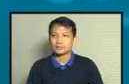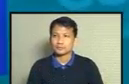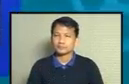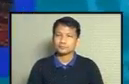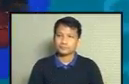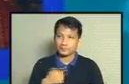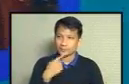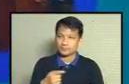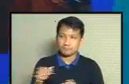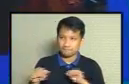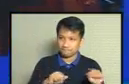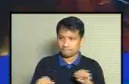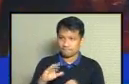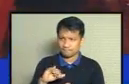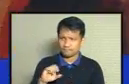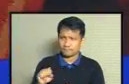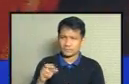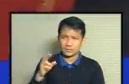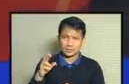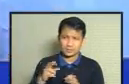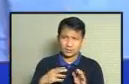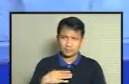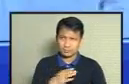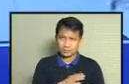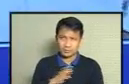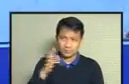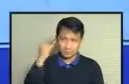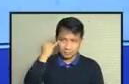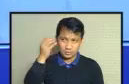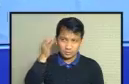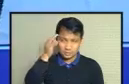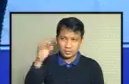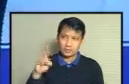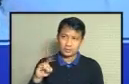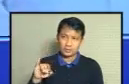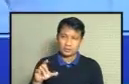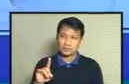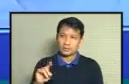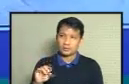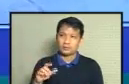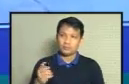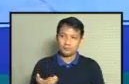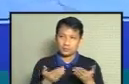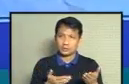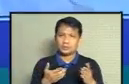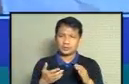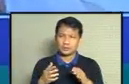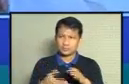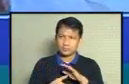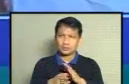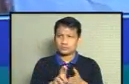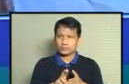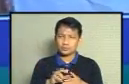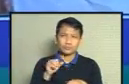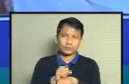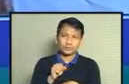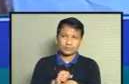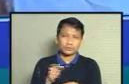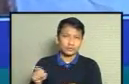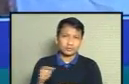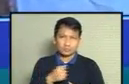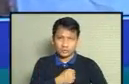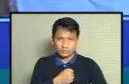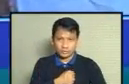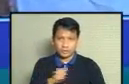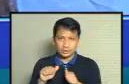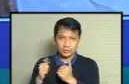Nananawagan naman si ACCIS Party List Representative Jocelyn Tulfo sa DALG at DOLE na magsagawa ng joint review ng working conditions